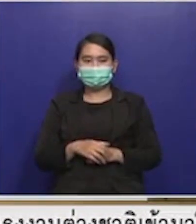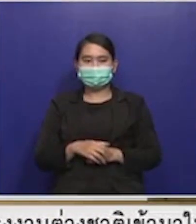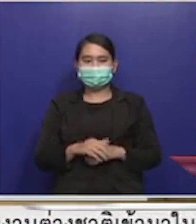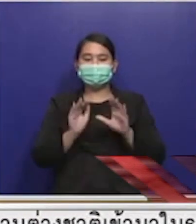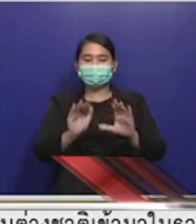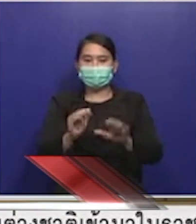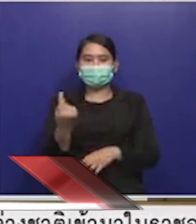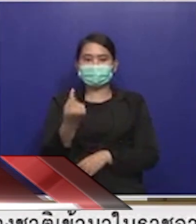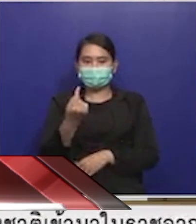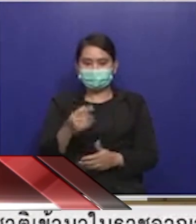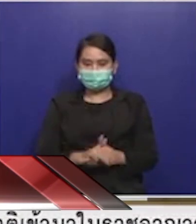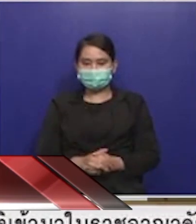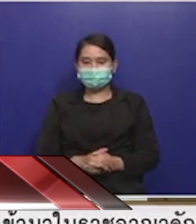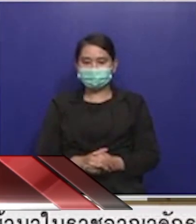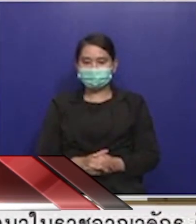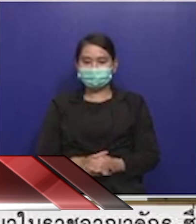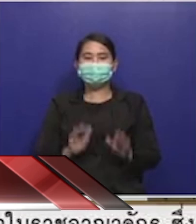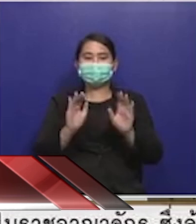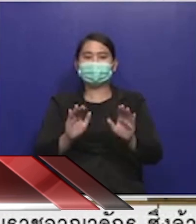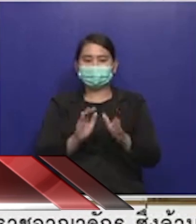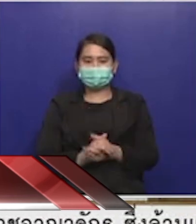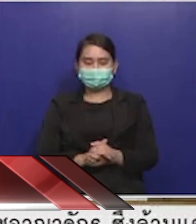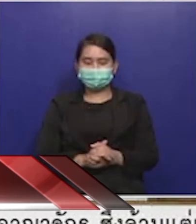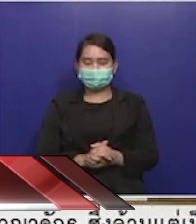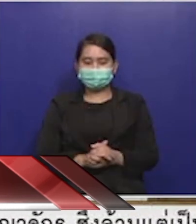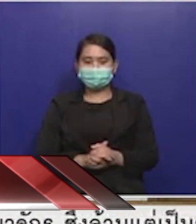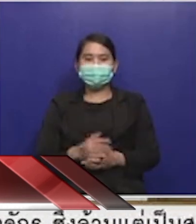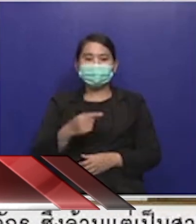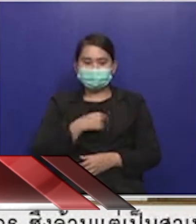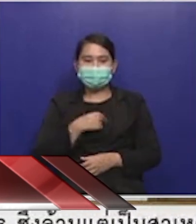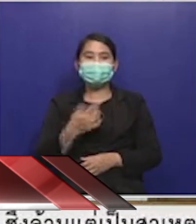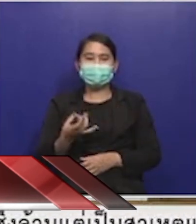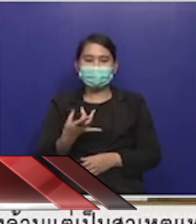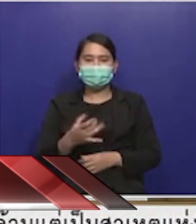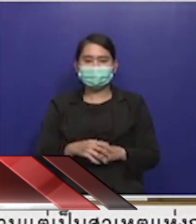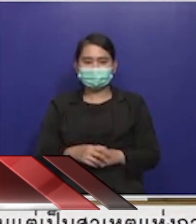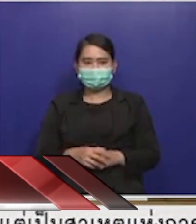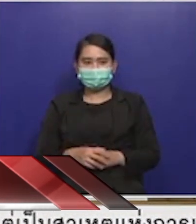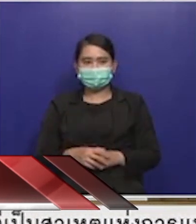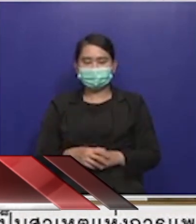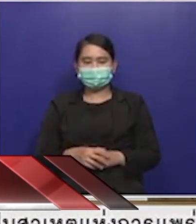และก็ฝากอย่างเดียวกันฝากตามเจ้าลูกไปด้วยและให้รู้ว่าใจผมมันคืออะไรอ่ะ